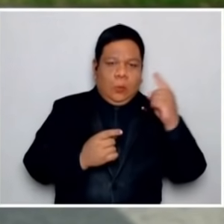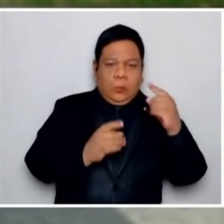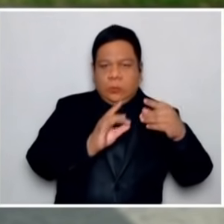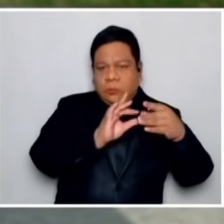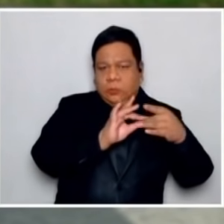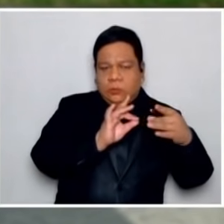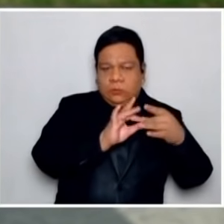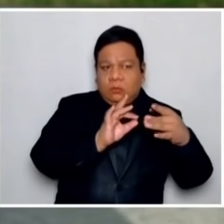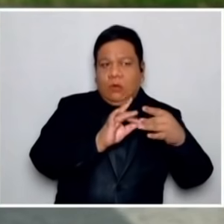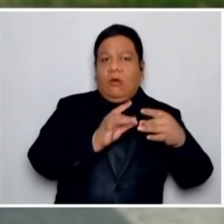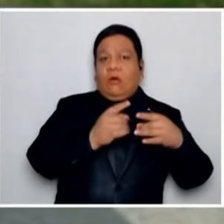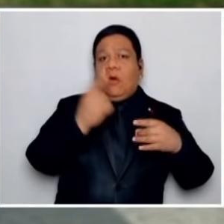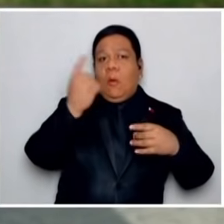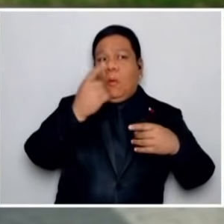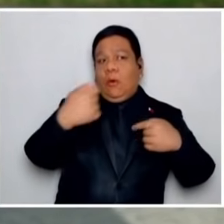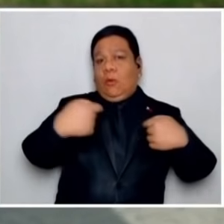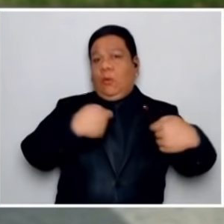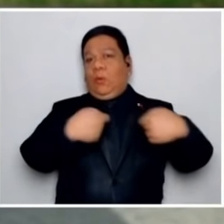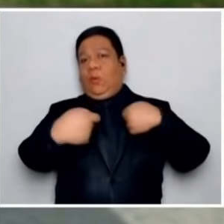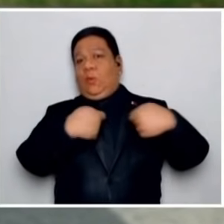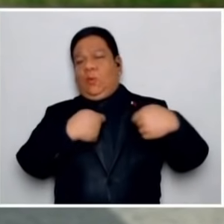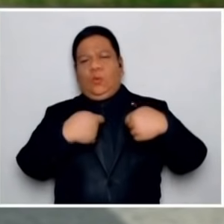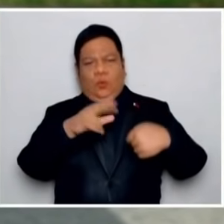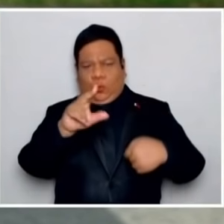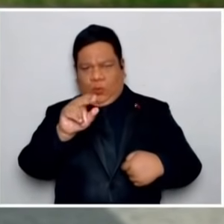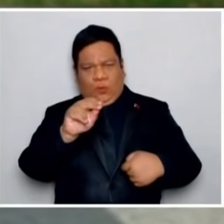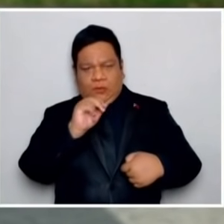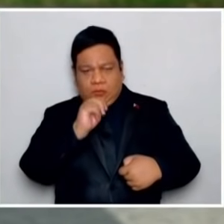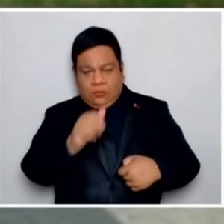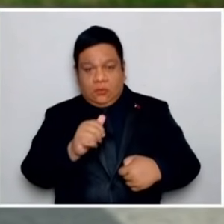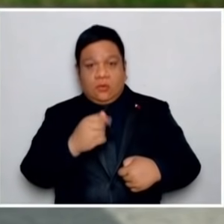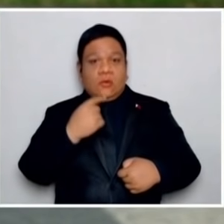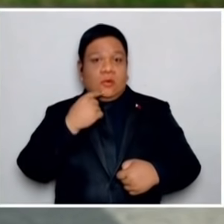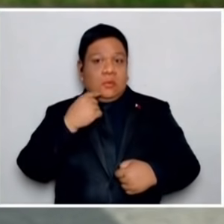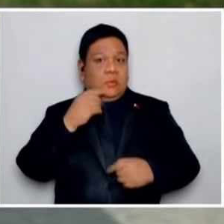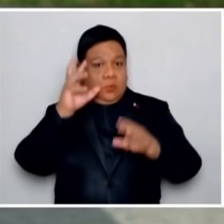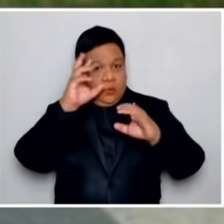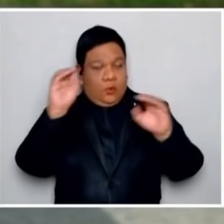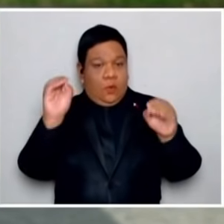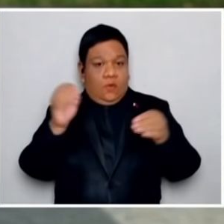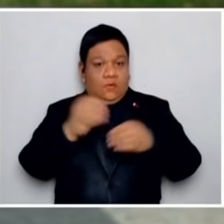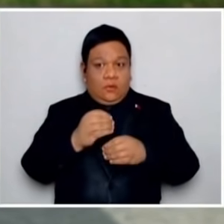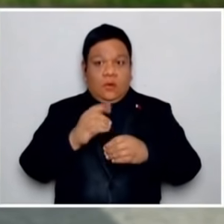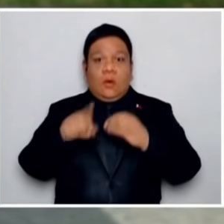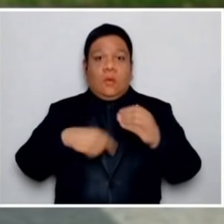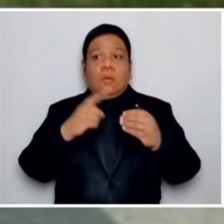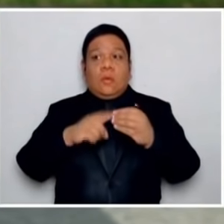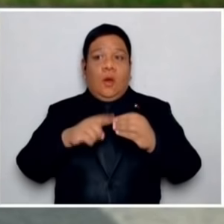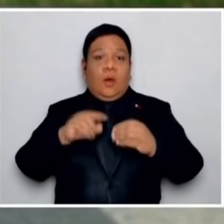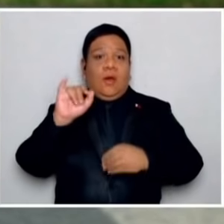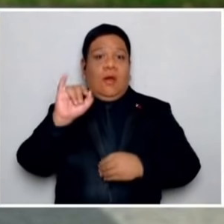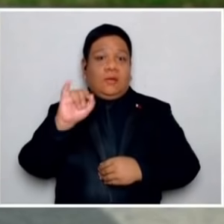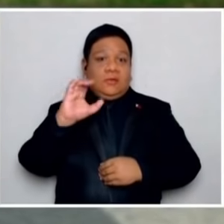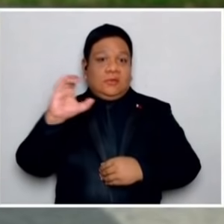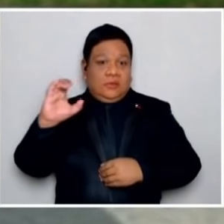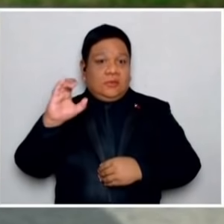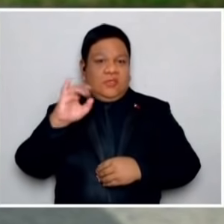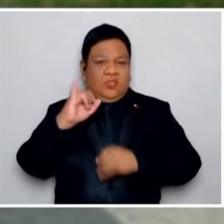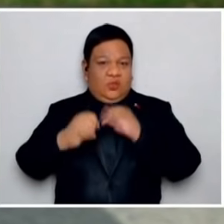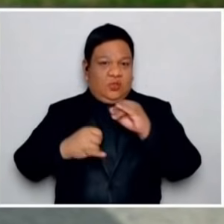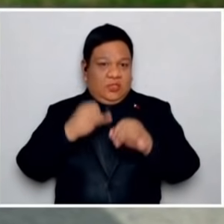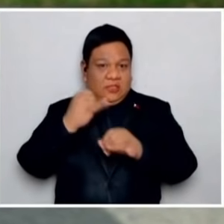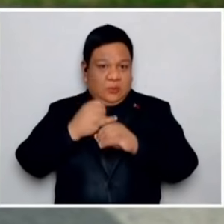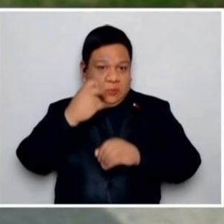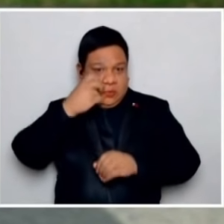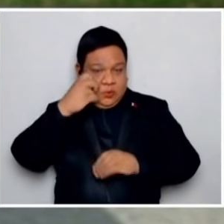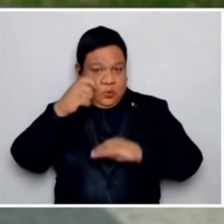palasyo na hindi ang nakabimbing investigasyon sa International Criminal Court ang siyang dahilan kung bakit tatakbo